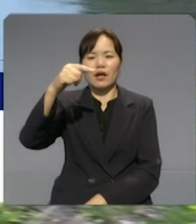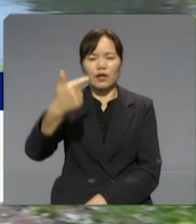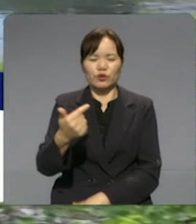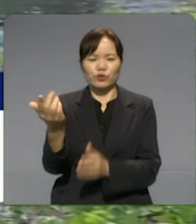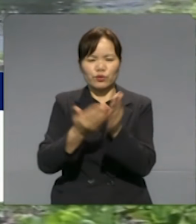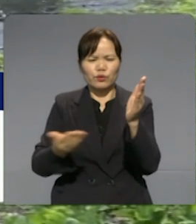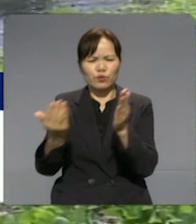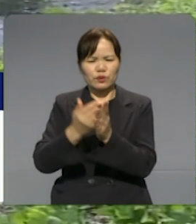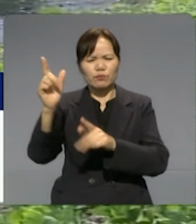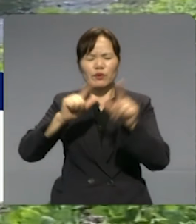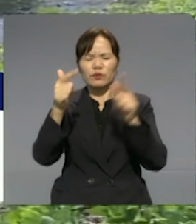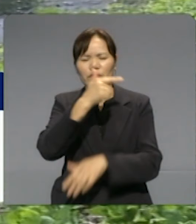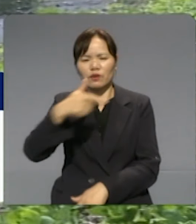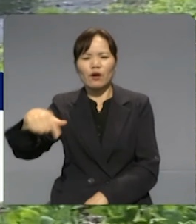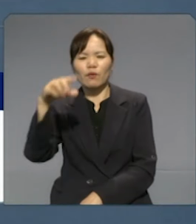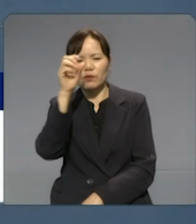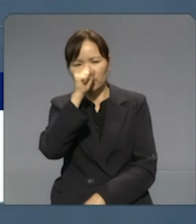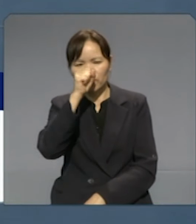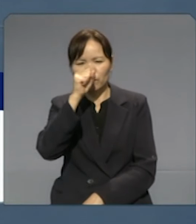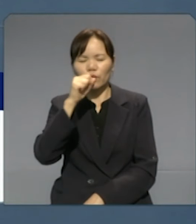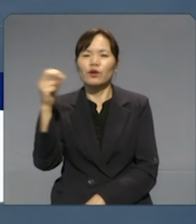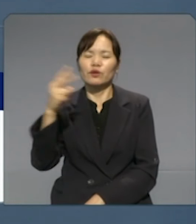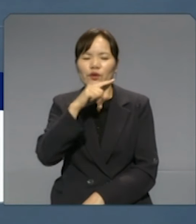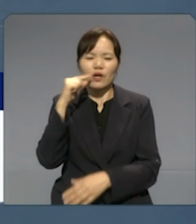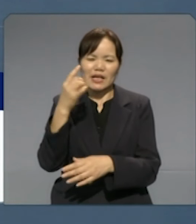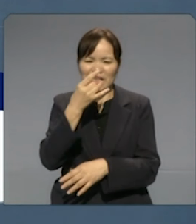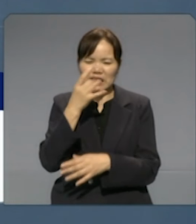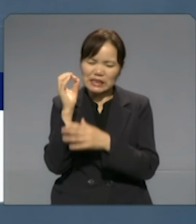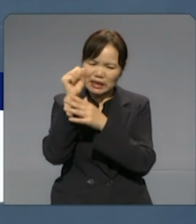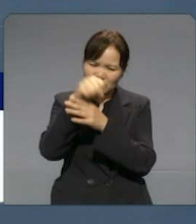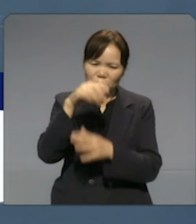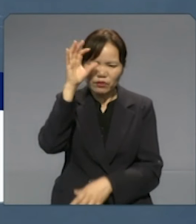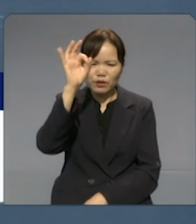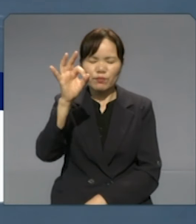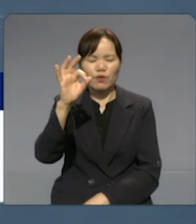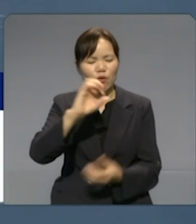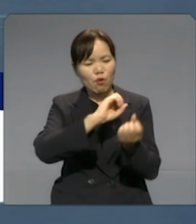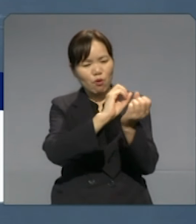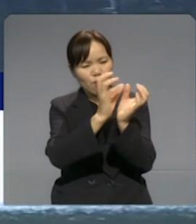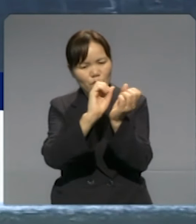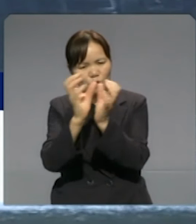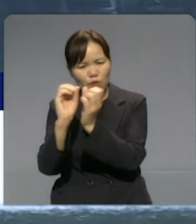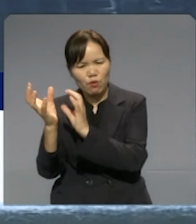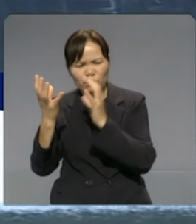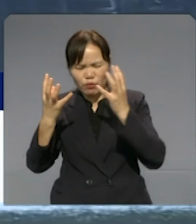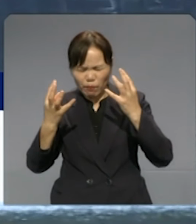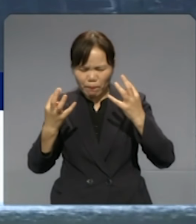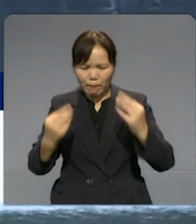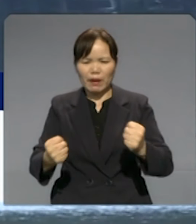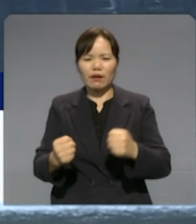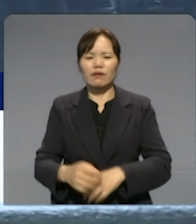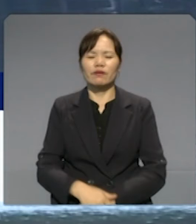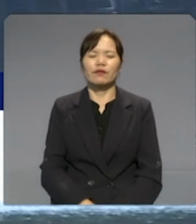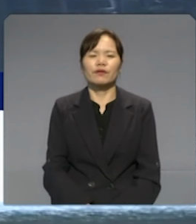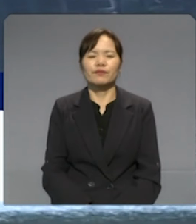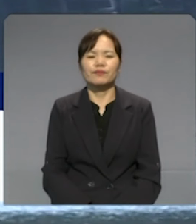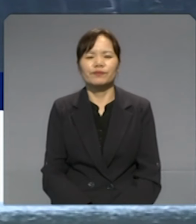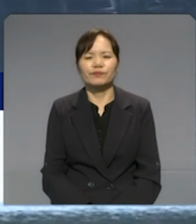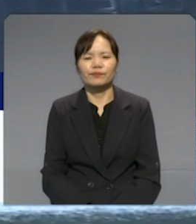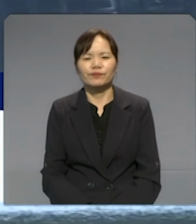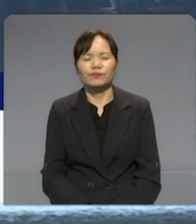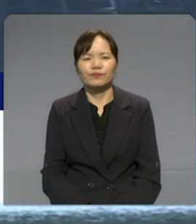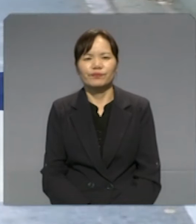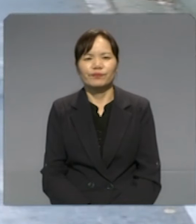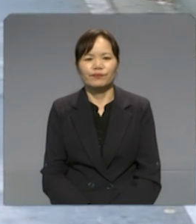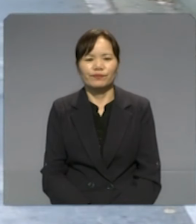또 오면서 그 곡식들 익은 것도 보고 참 꽃들도 주변에 많이 피어